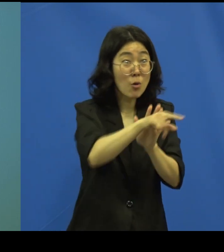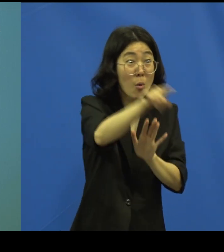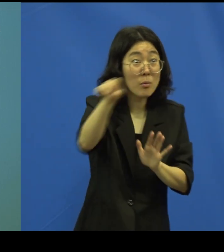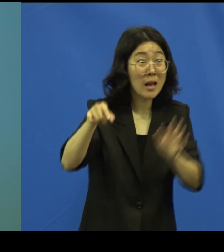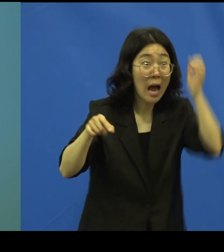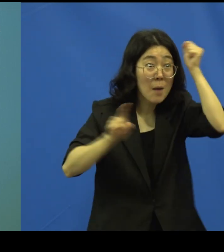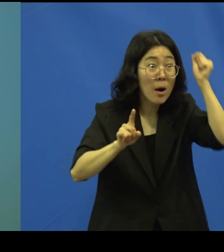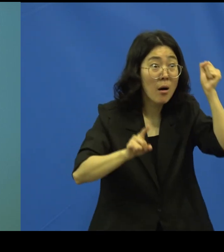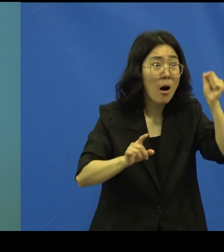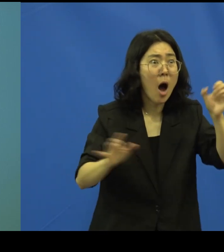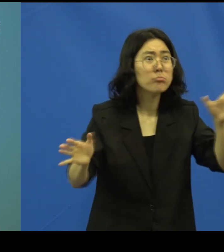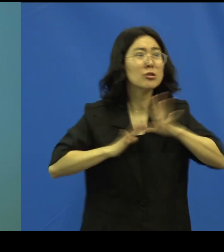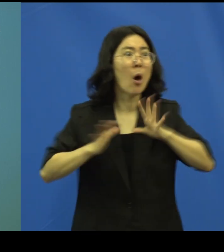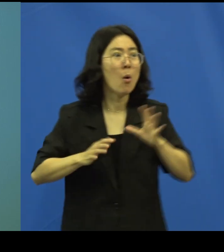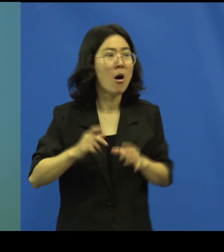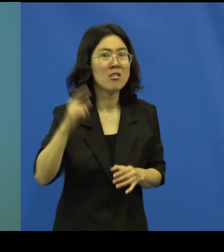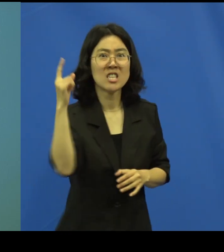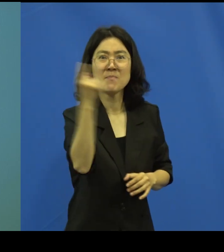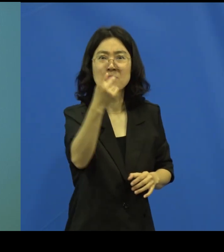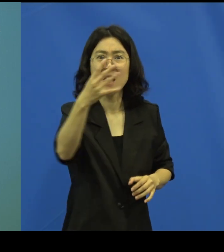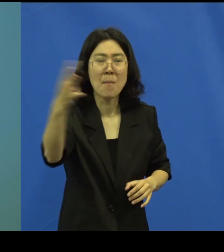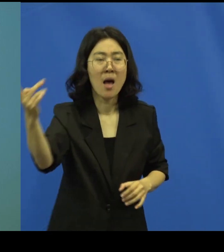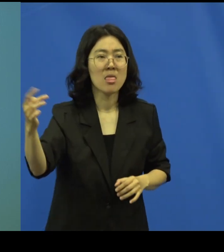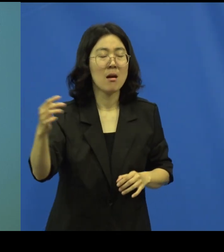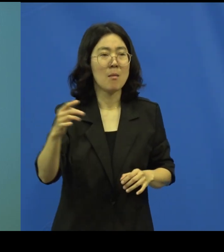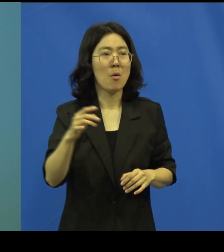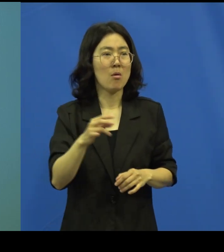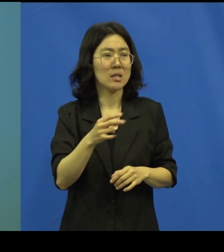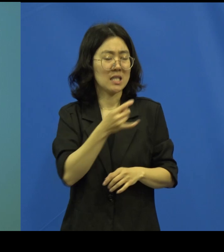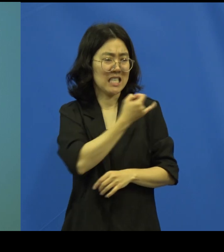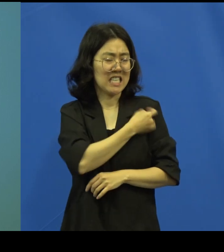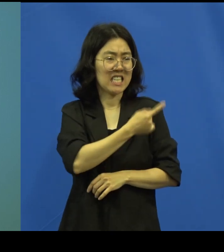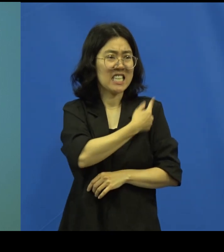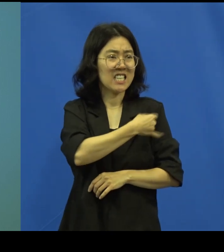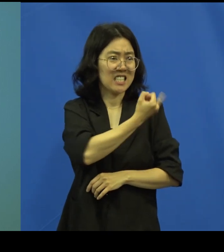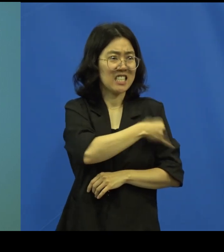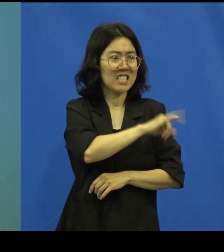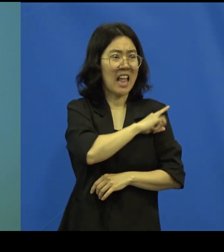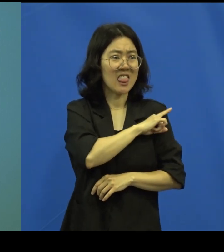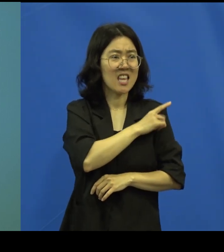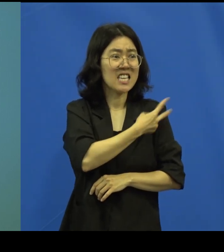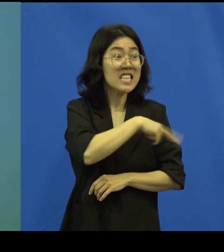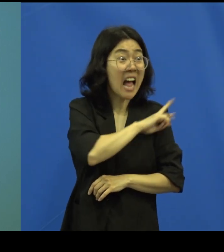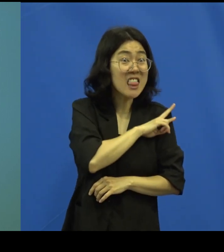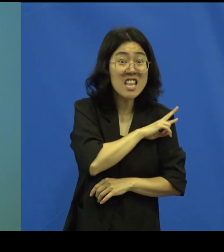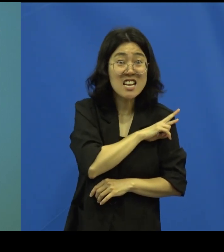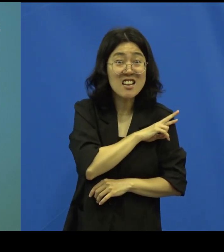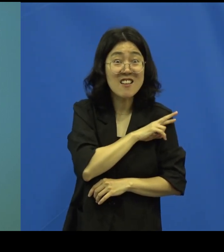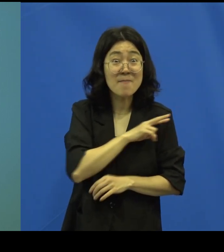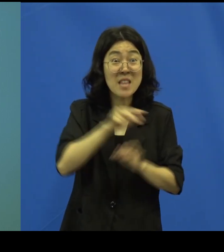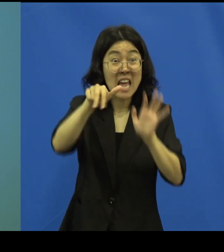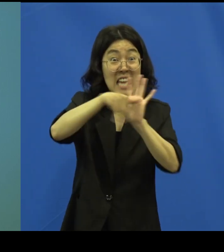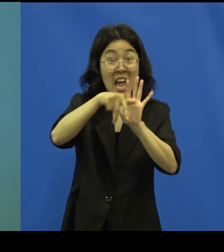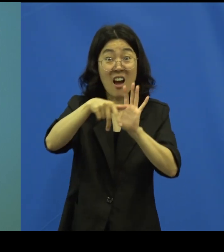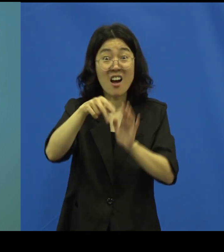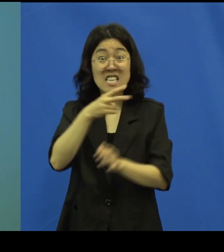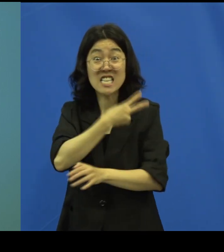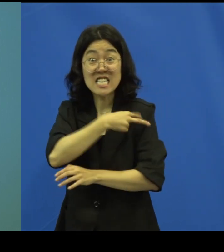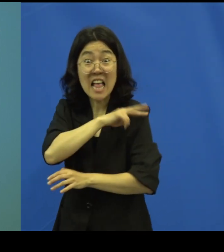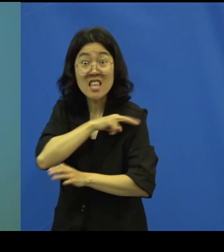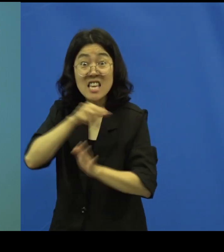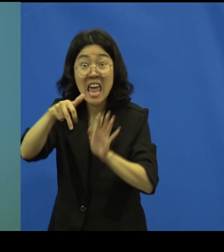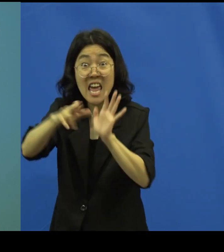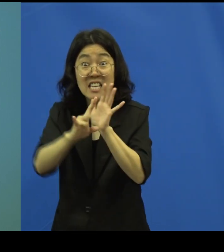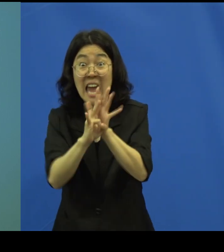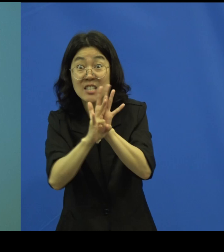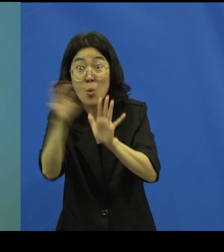책으로 숫자도 나오고 또 신천지나 이런 이단들이 숫자 노름을 하고 이단들이 많이 그렇게 요한계시록을 가지고 장난을